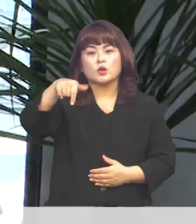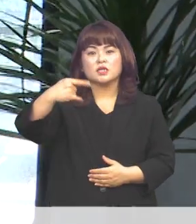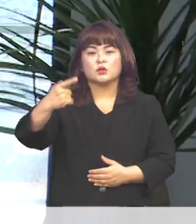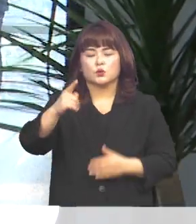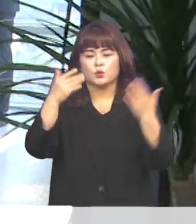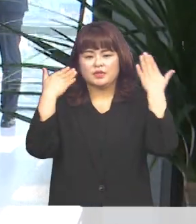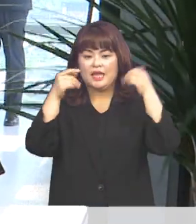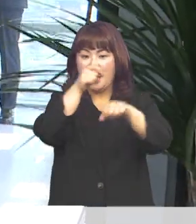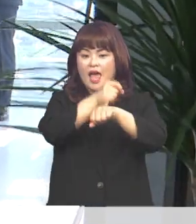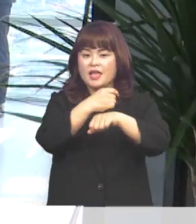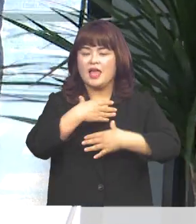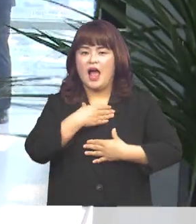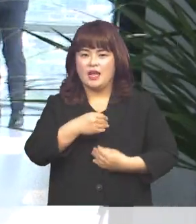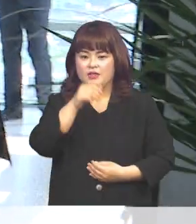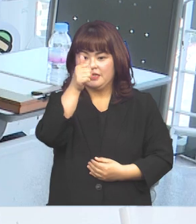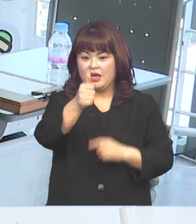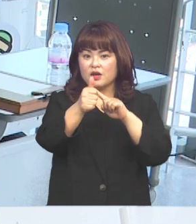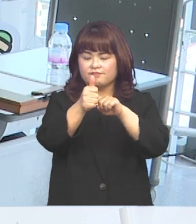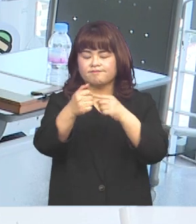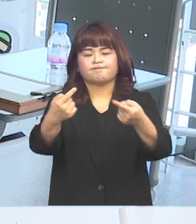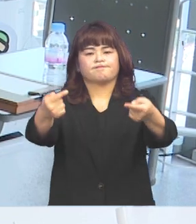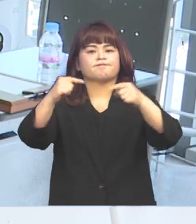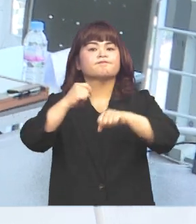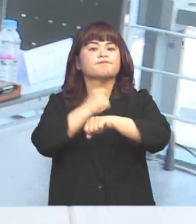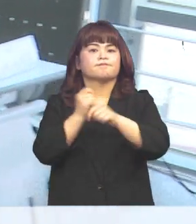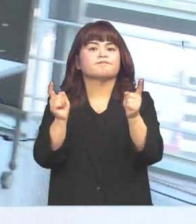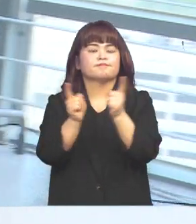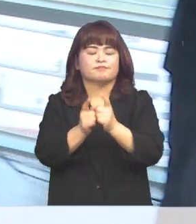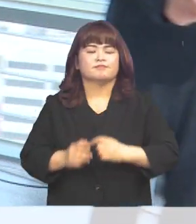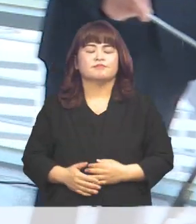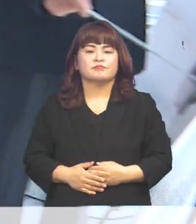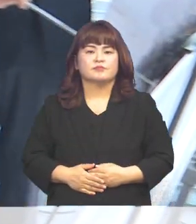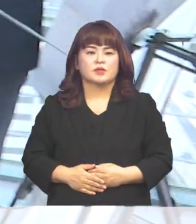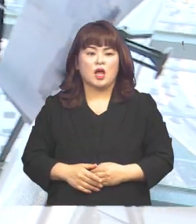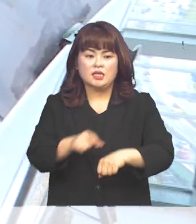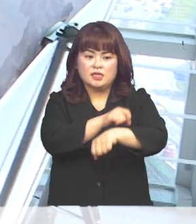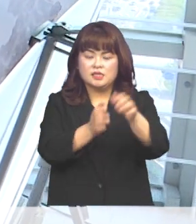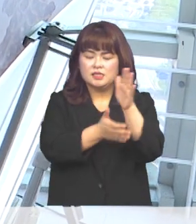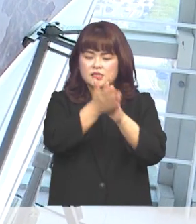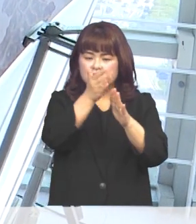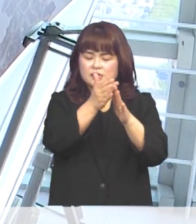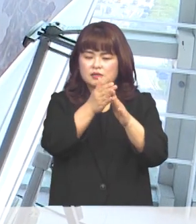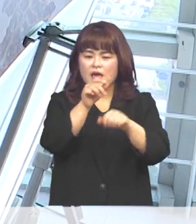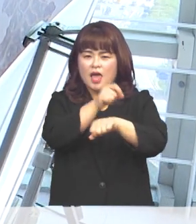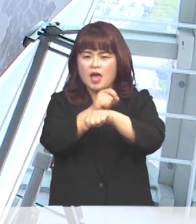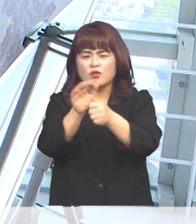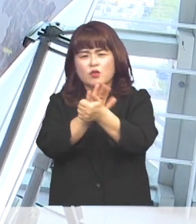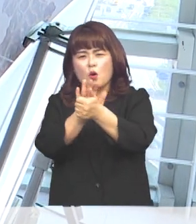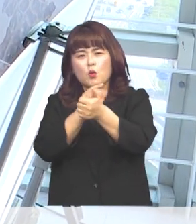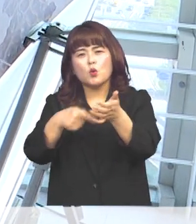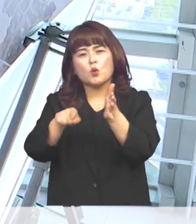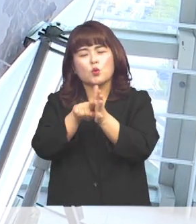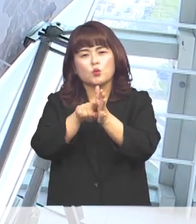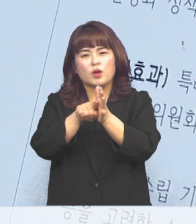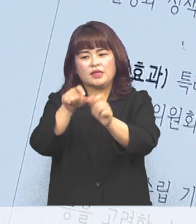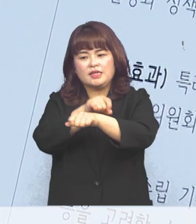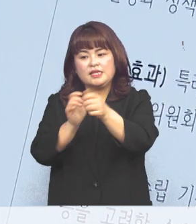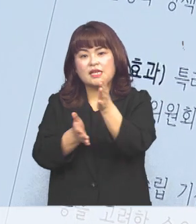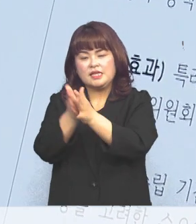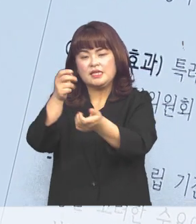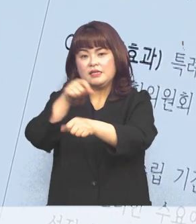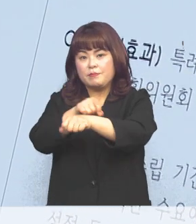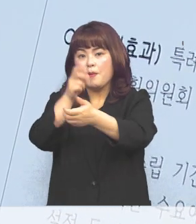만났습니다. 이 시장은 인구 100만 명 이상의 특례시가 규모에 걸맞는 다양한 행정 서비스를 제공하려면